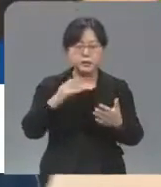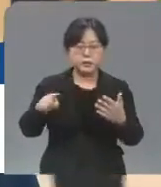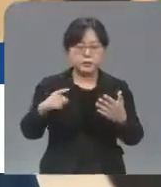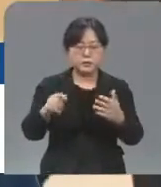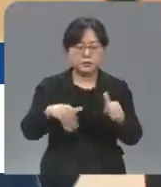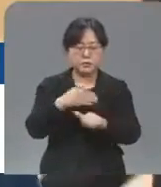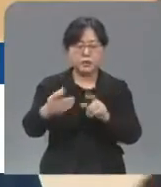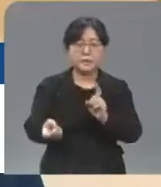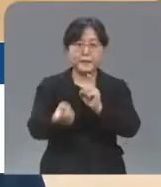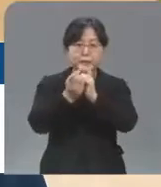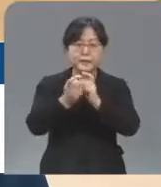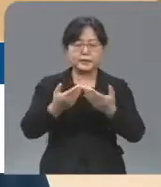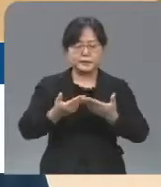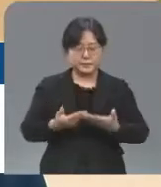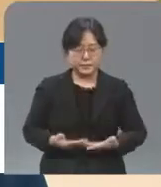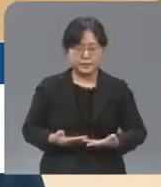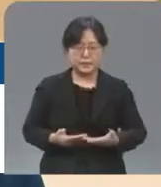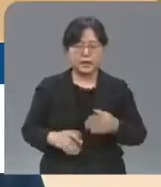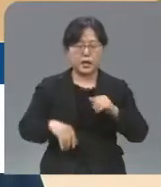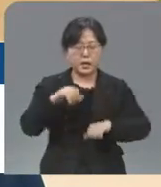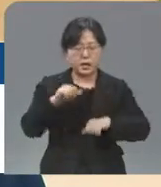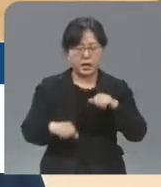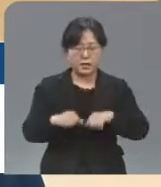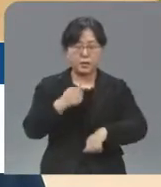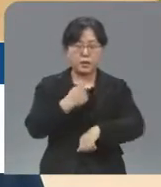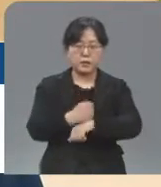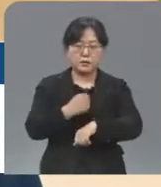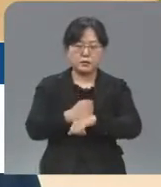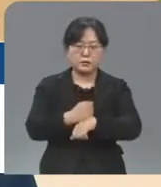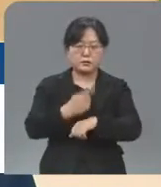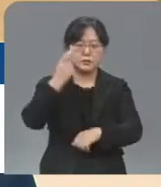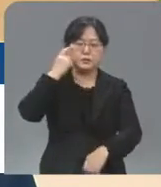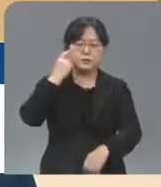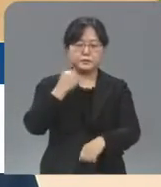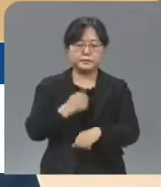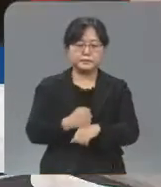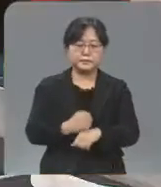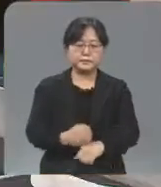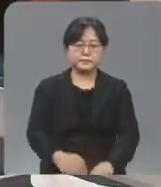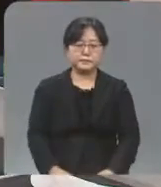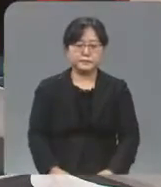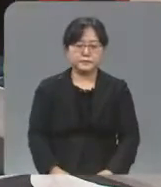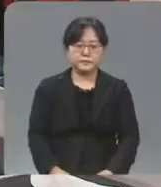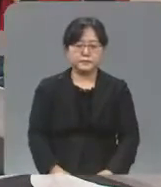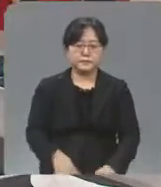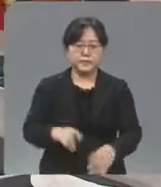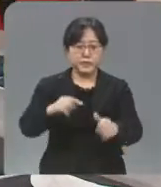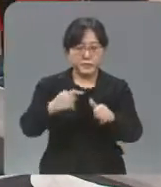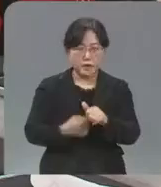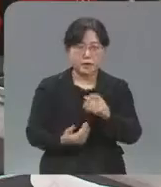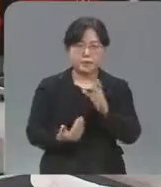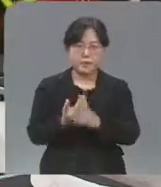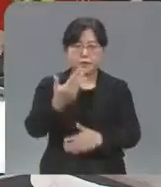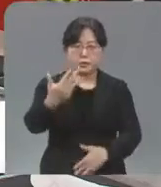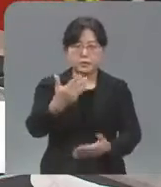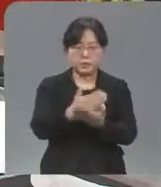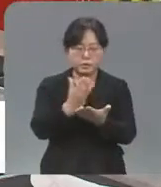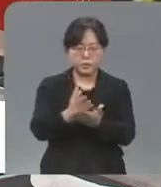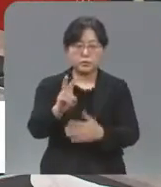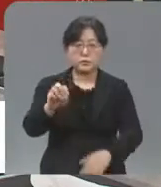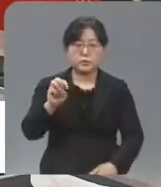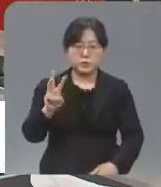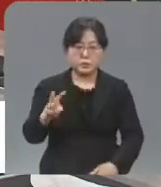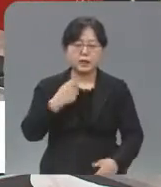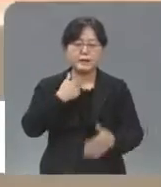상황이 있으면 침착하게 대응을 해야 되겠다는 생각이 들었어요. 자연재난 등 8개 분야